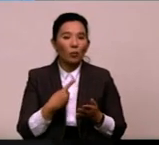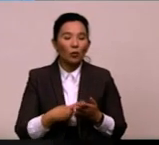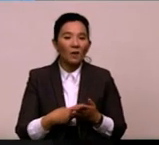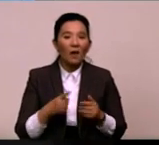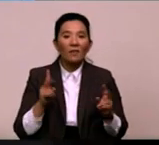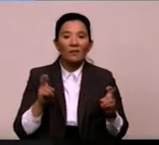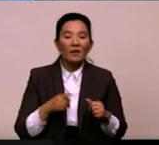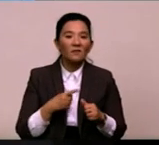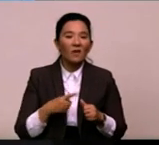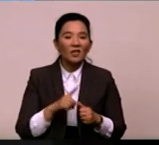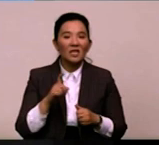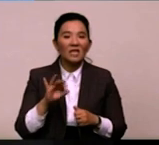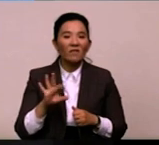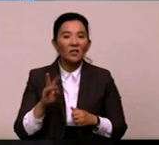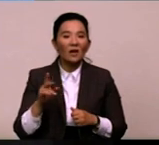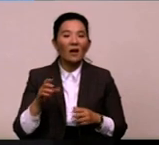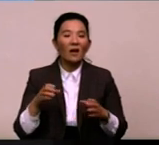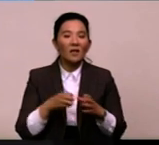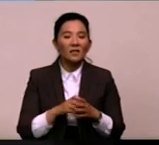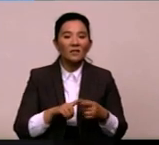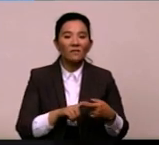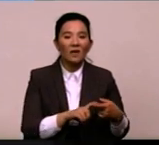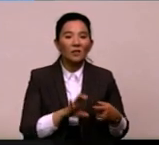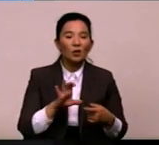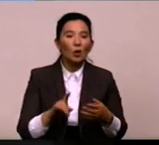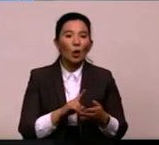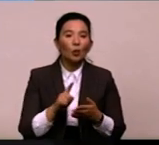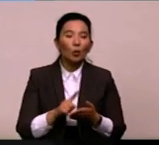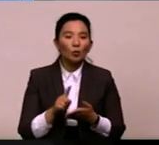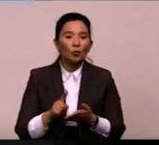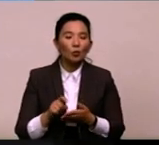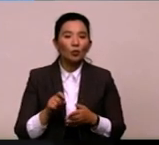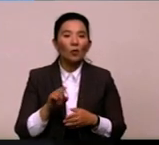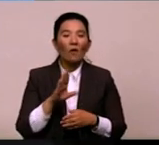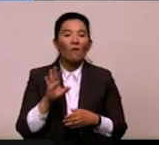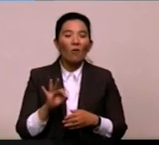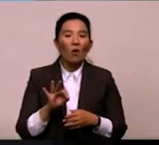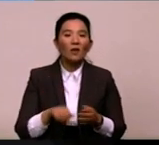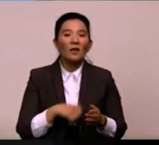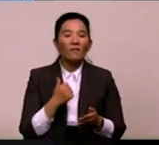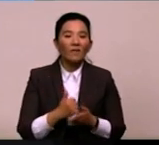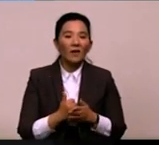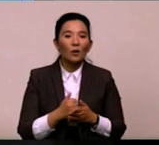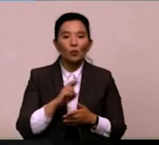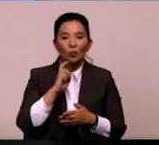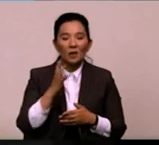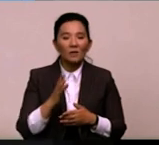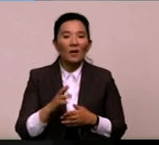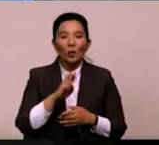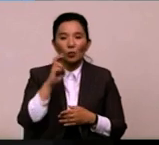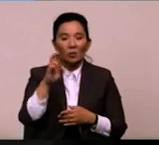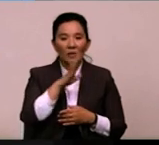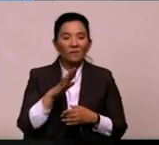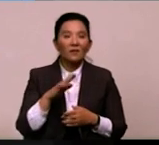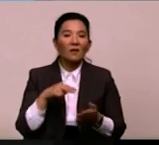Название Хивинского ханства связано с должностью, и во главе государства стоял хан.